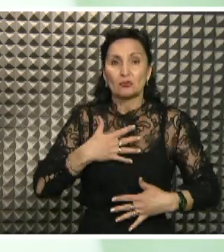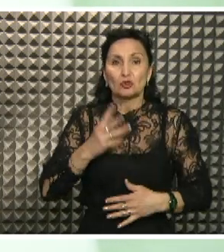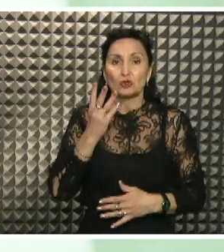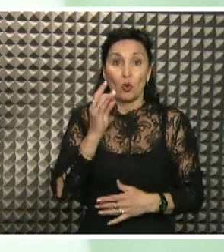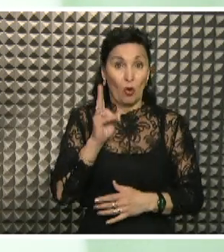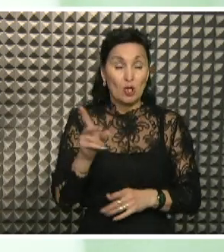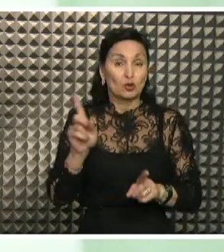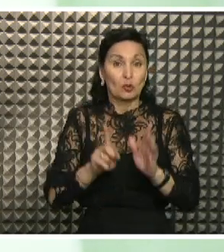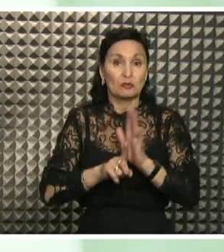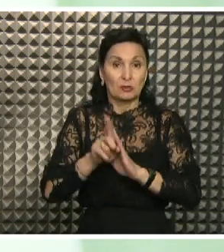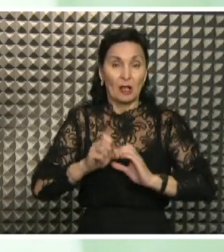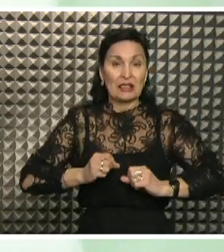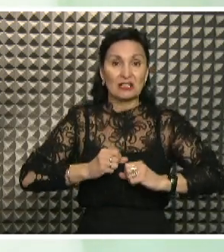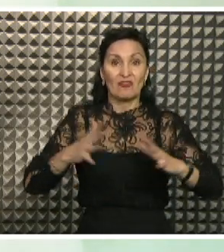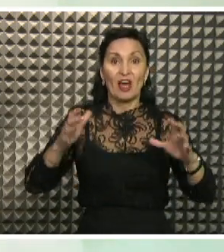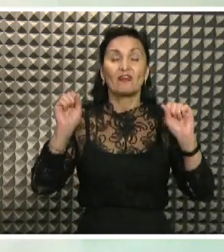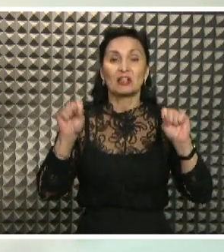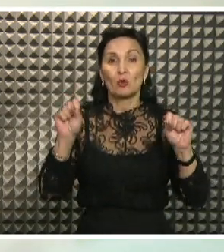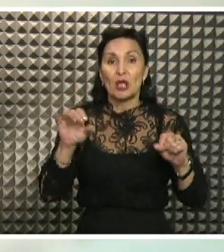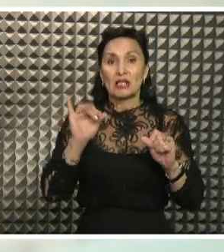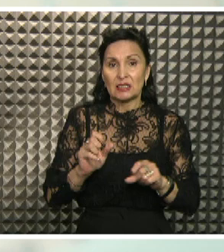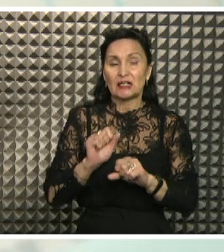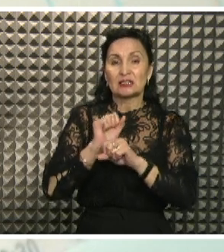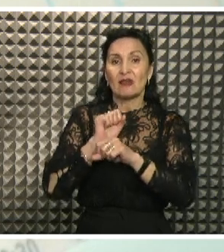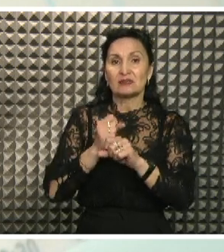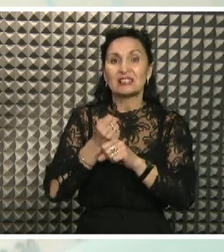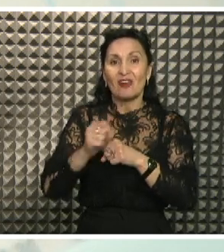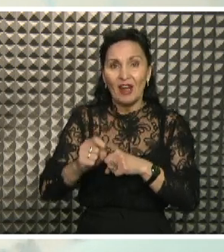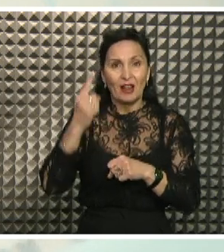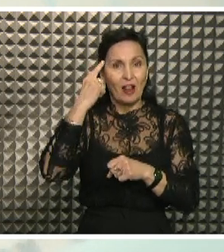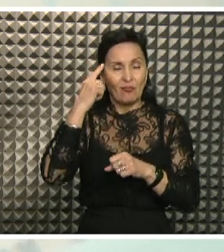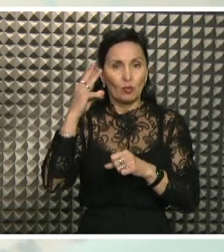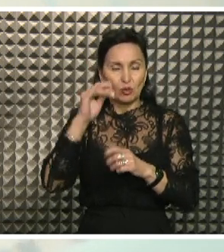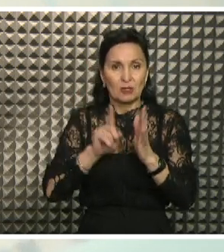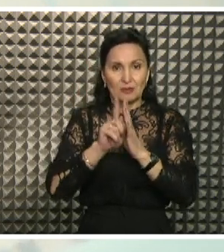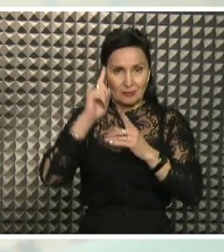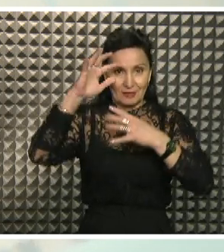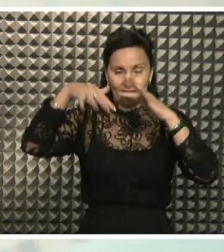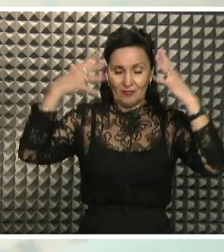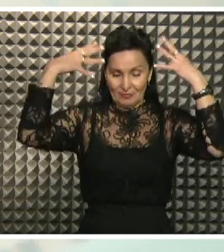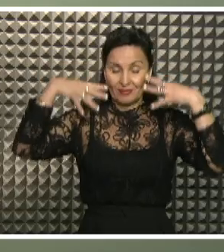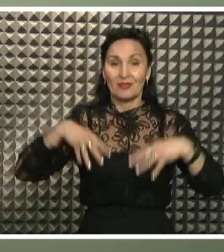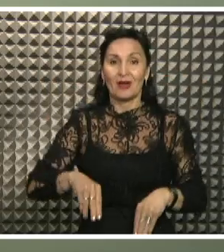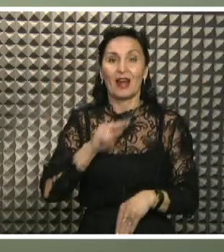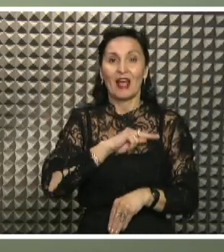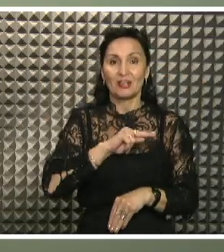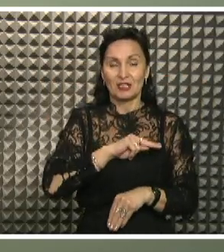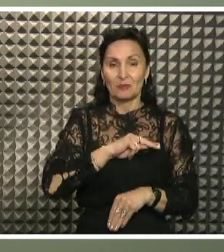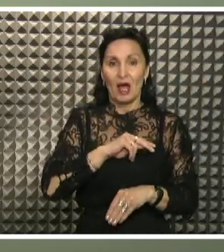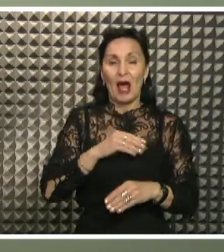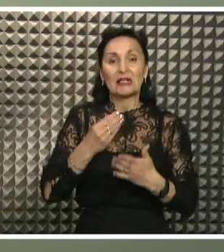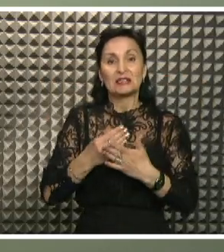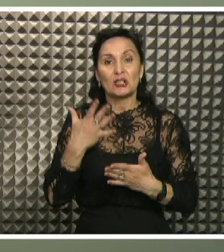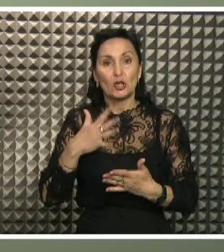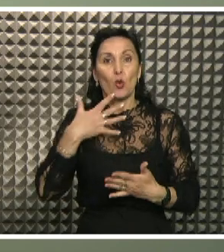шока, что раскрывает его резервные возможности и заставляет головной мозг провести диагностику всего организма, оценить функцию органов и